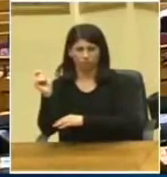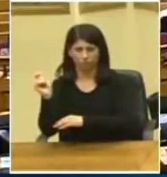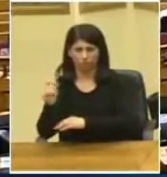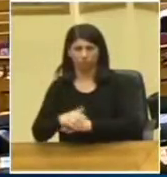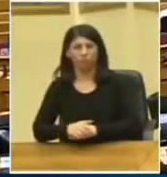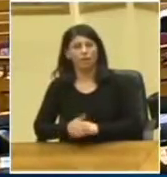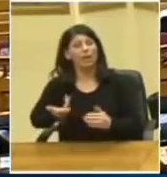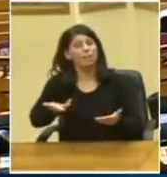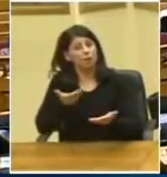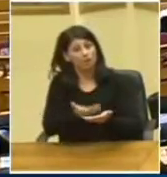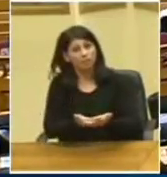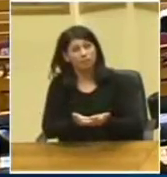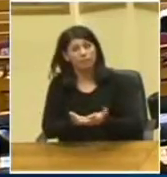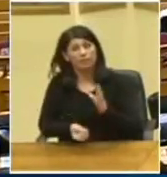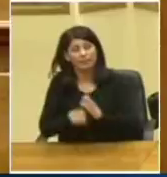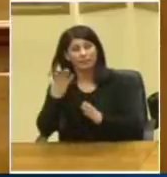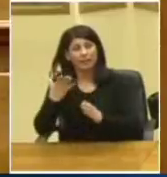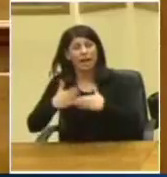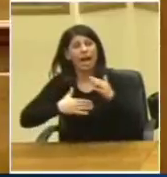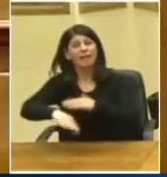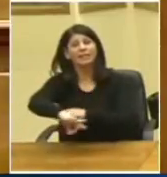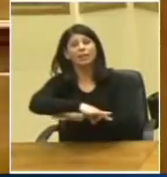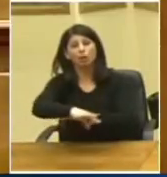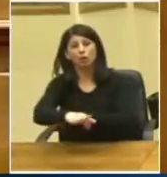Η πρότασή μας για τη νέα αρχιτεκτονική του πολιτεύματος